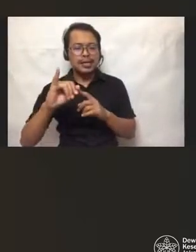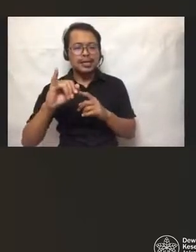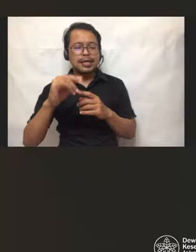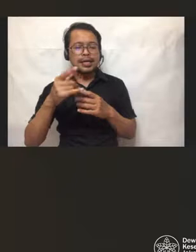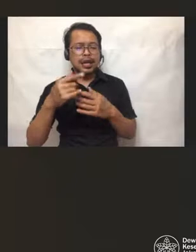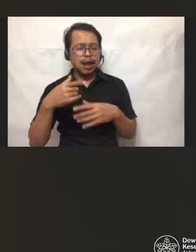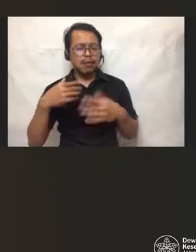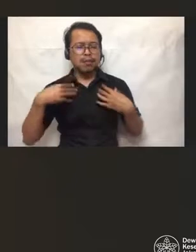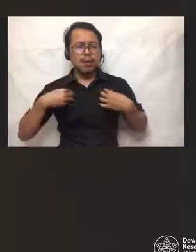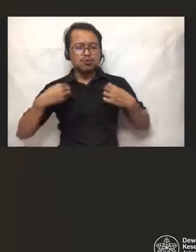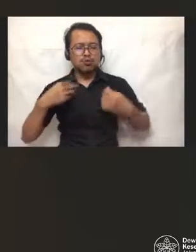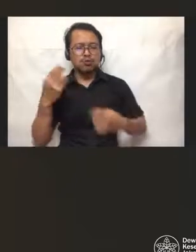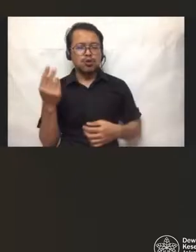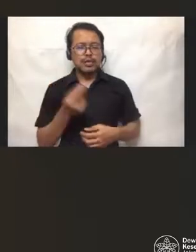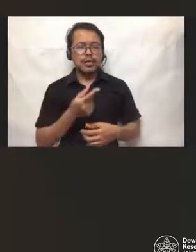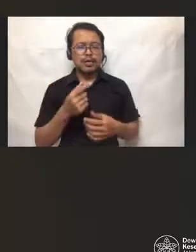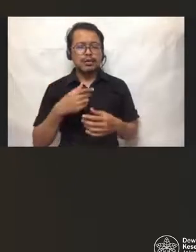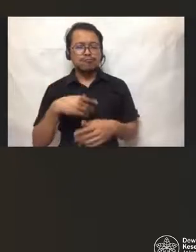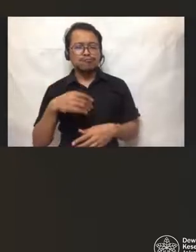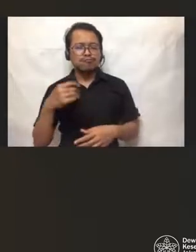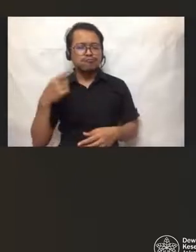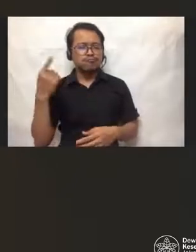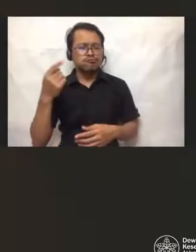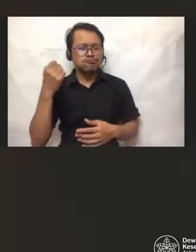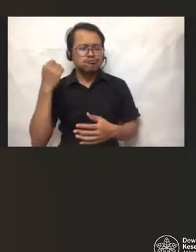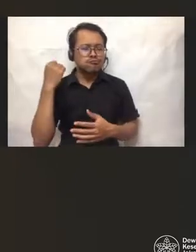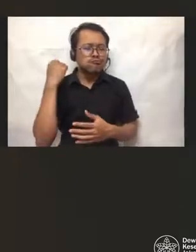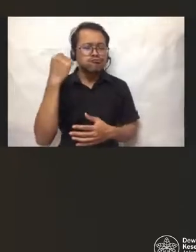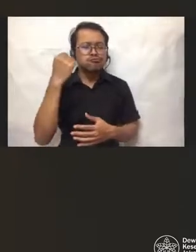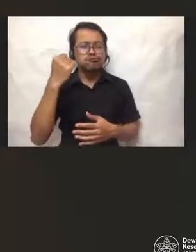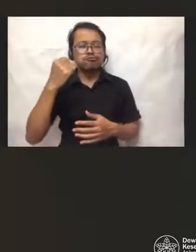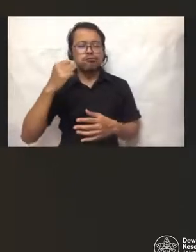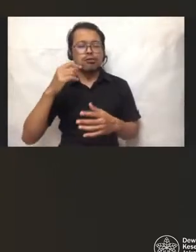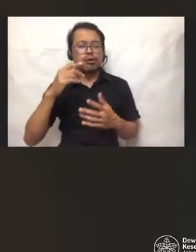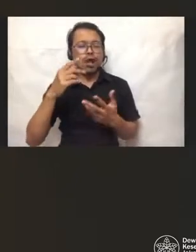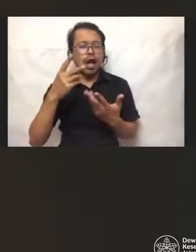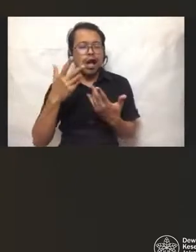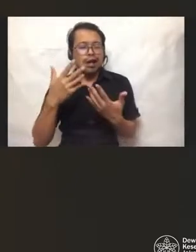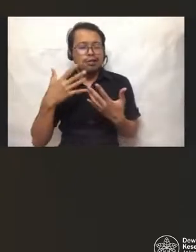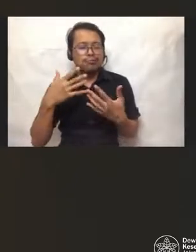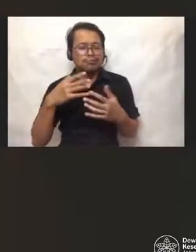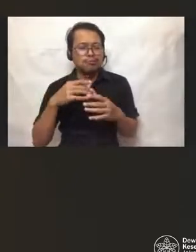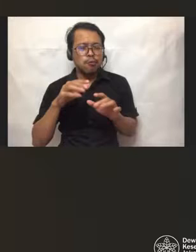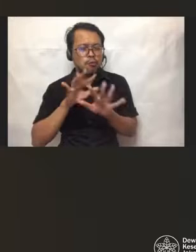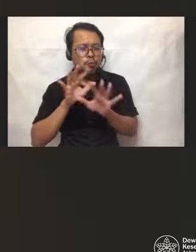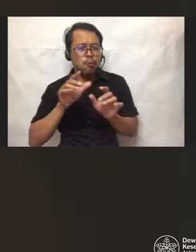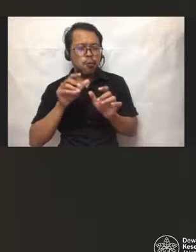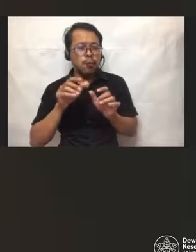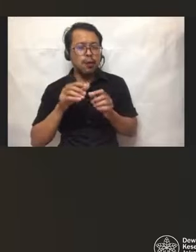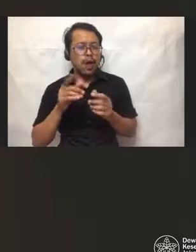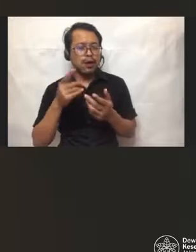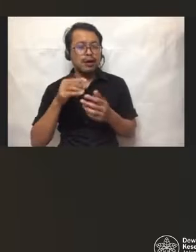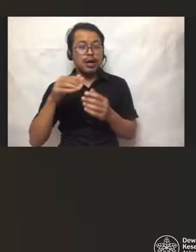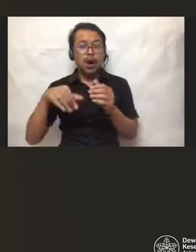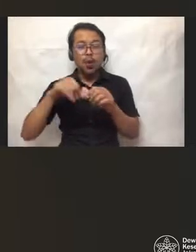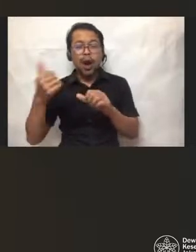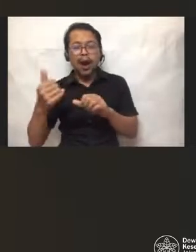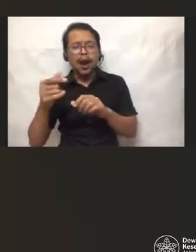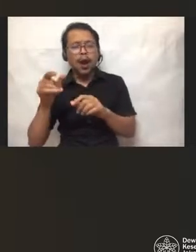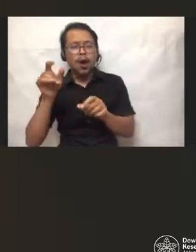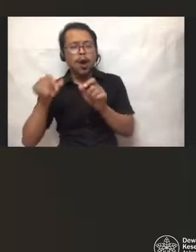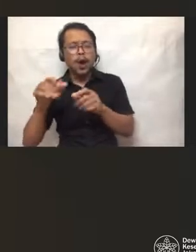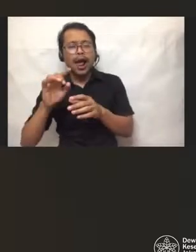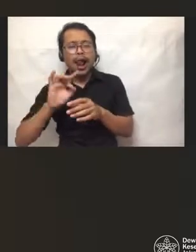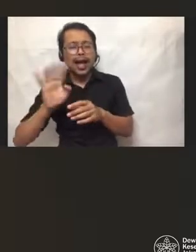takbir serta yel-yel khas kelompok ini terasa amat kental. Di luar gerombolan ini, hanya ada segelintir pengunjung